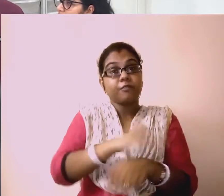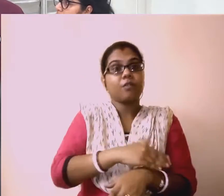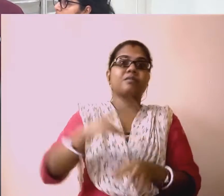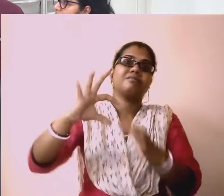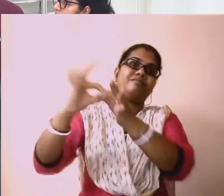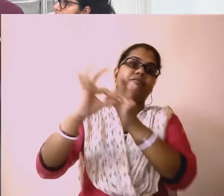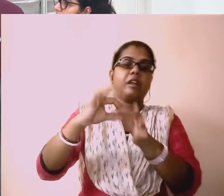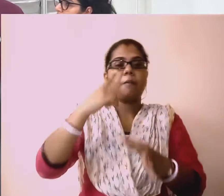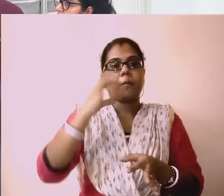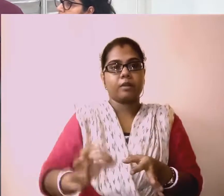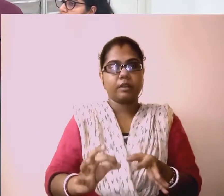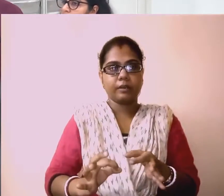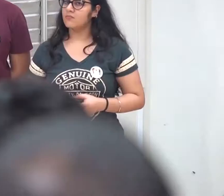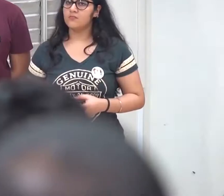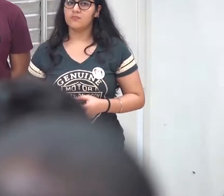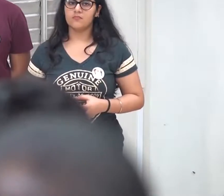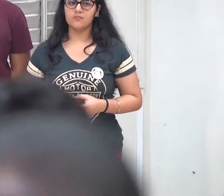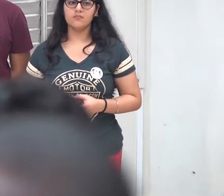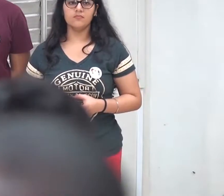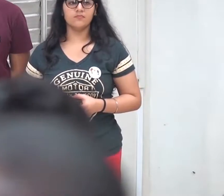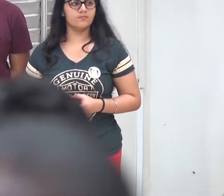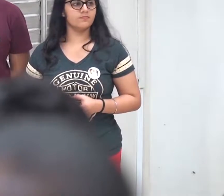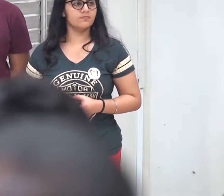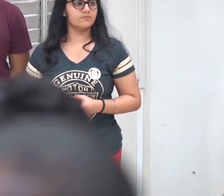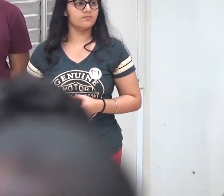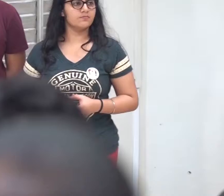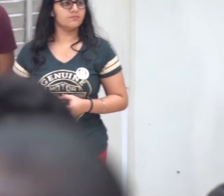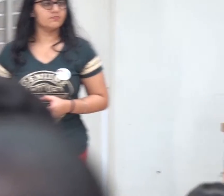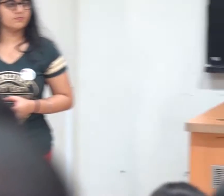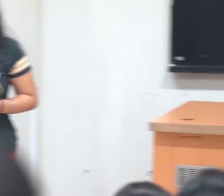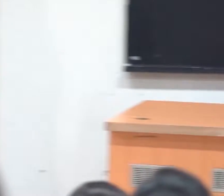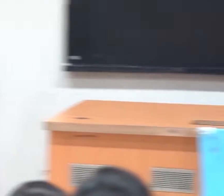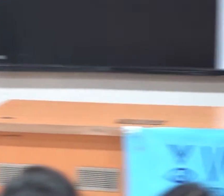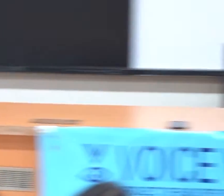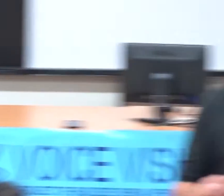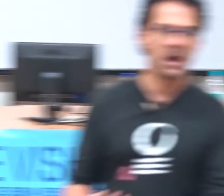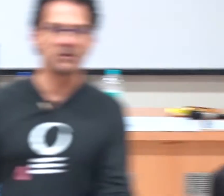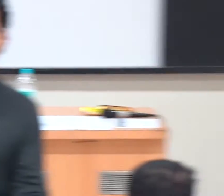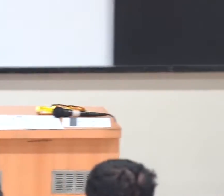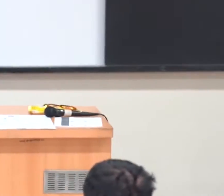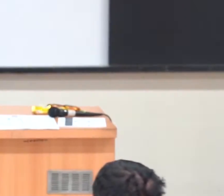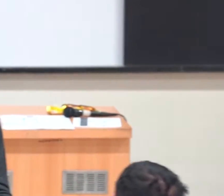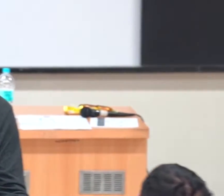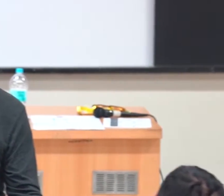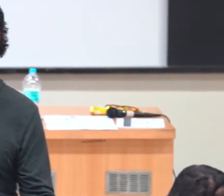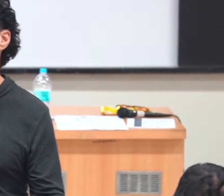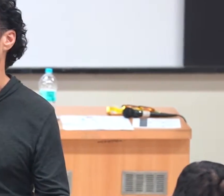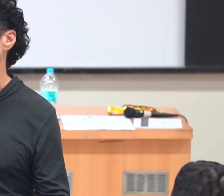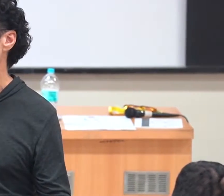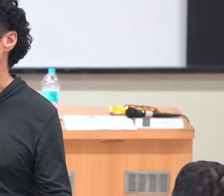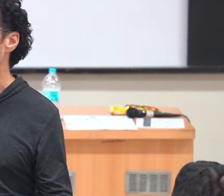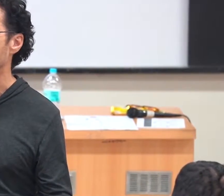अनसक्सेसफुल था। ये रिस्क आप नहीं ले सकते, इसलिए आपको पहले ही उनसे कनेक्ट करना पड़ेगा। When you open with the power of a question,